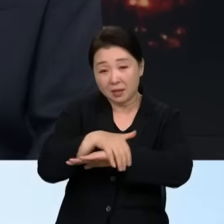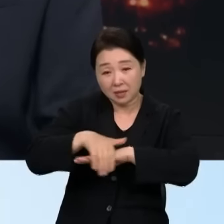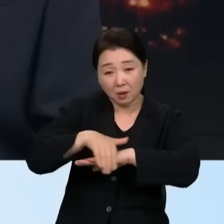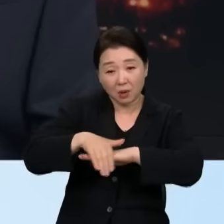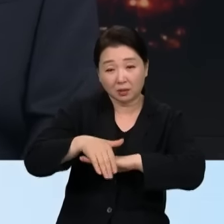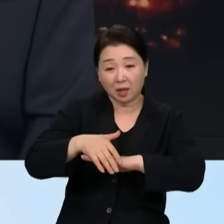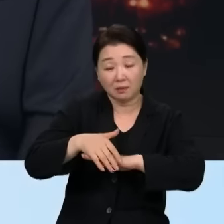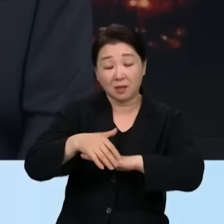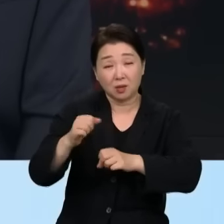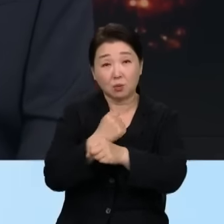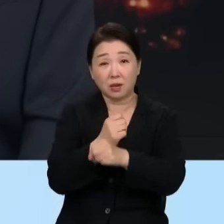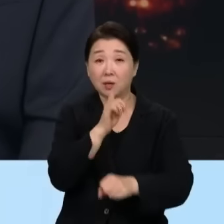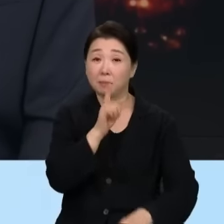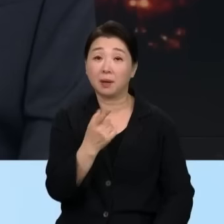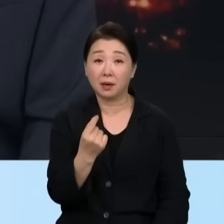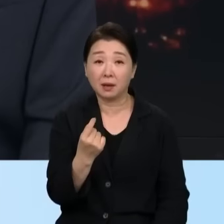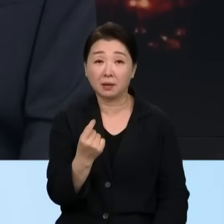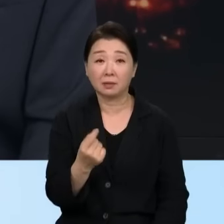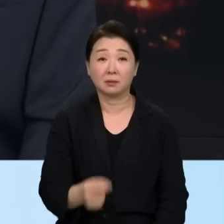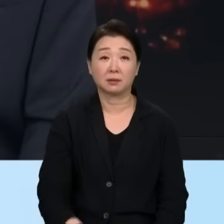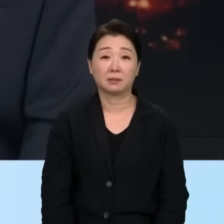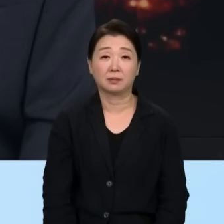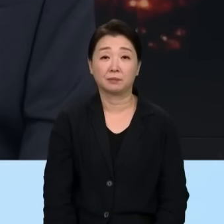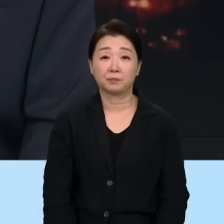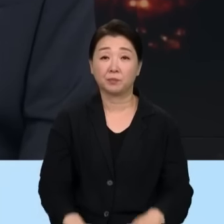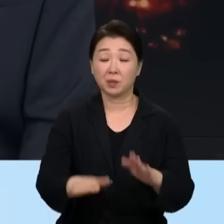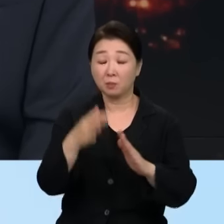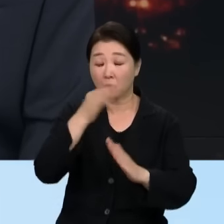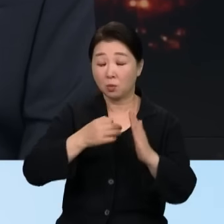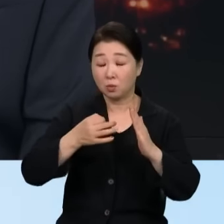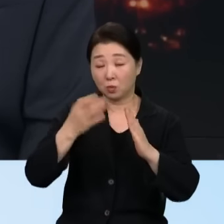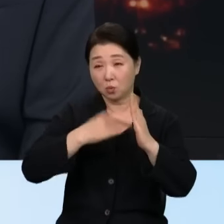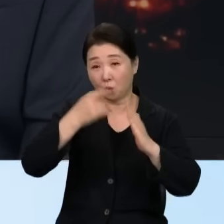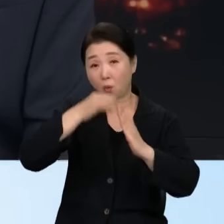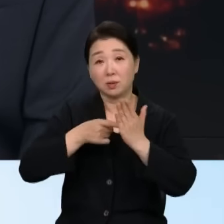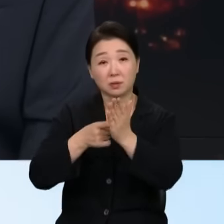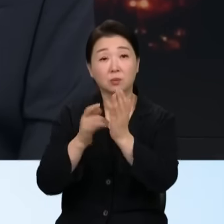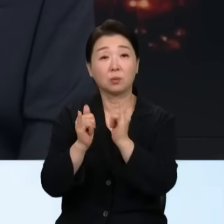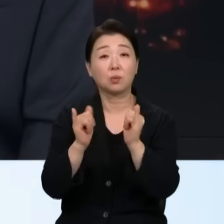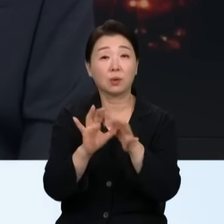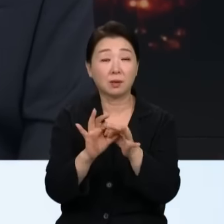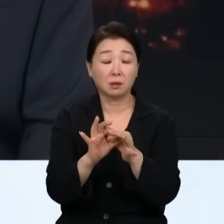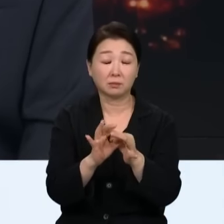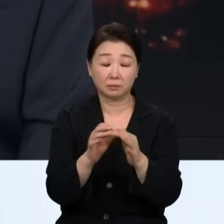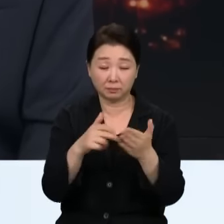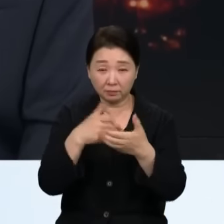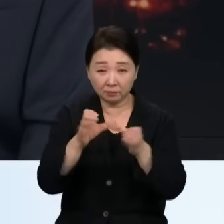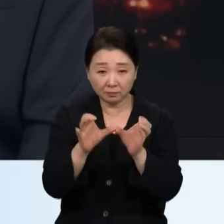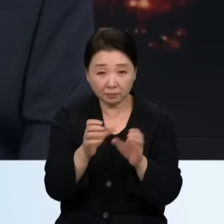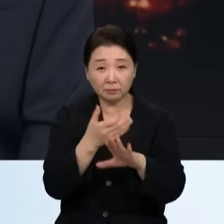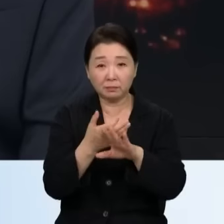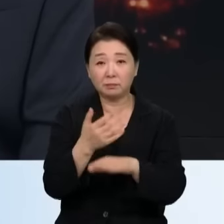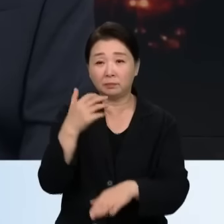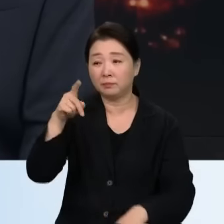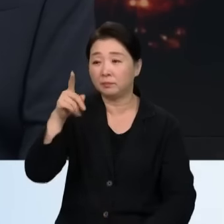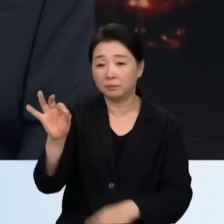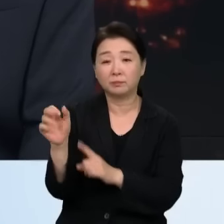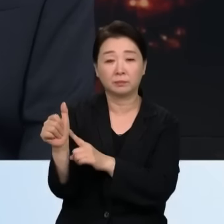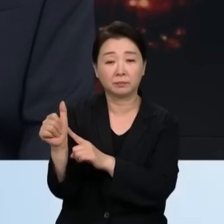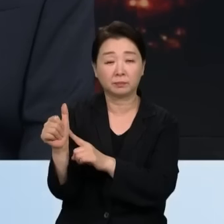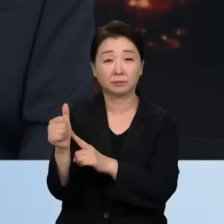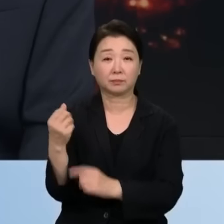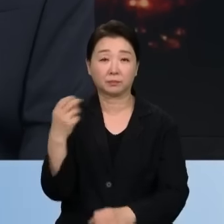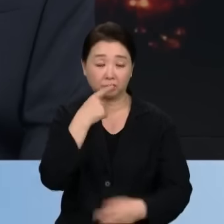공작이다 이런 주장도 하고 있습니다 이번 공익 신고와 관련해서 뭐 단톡방에 있는 또 다른 멤버 뭐 송모 시라지